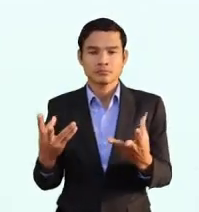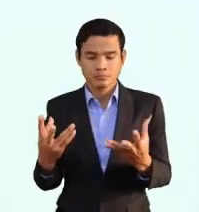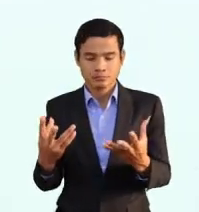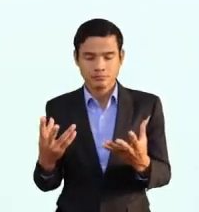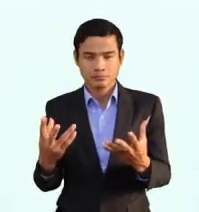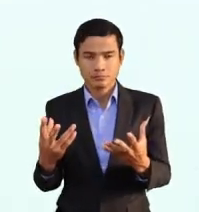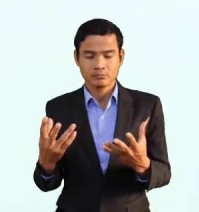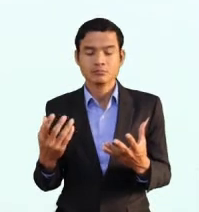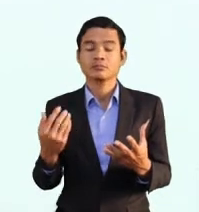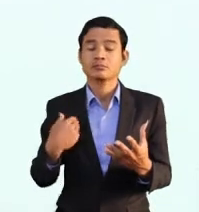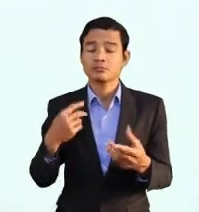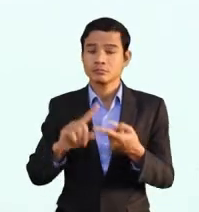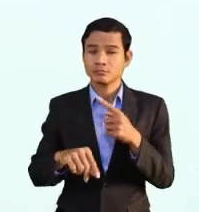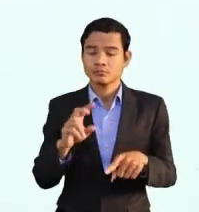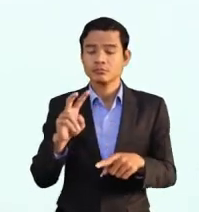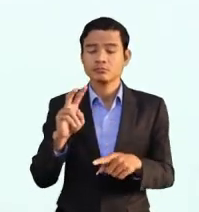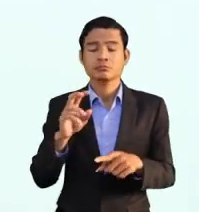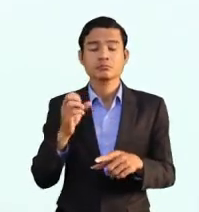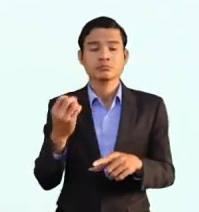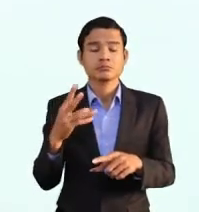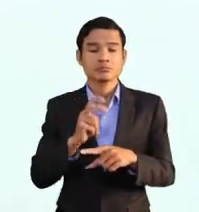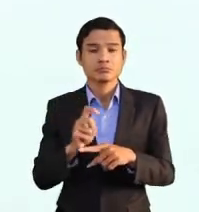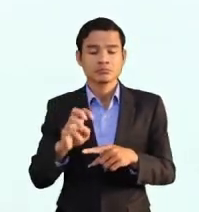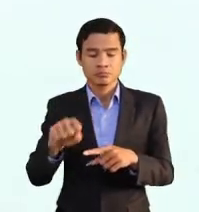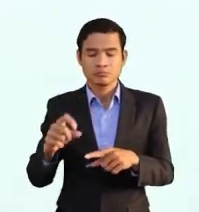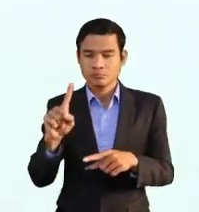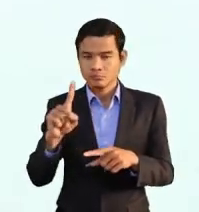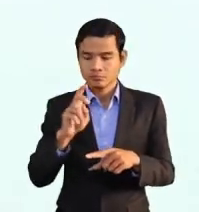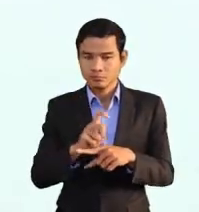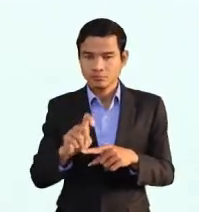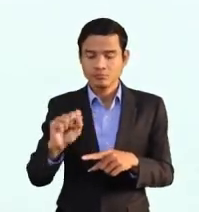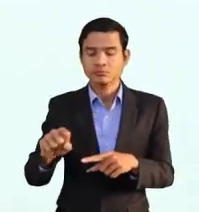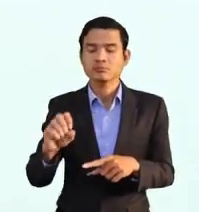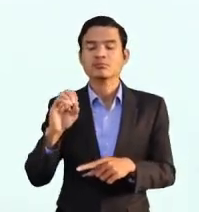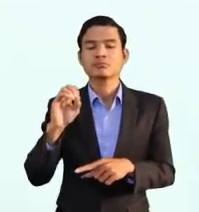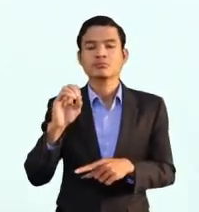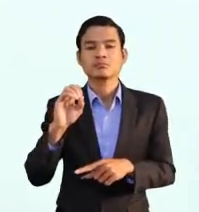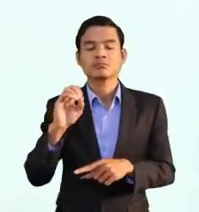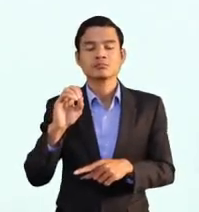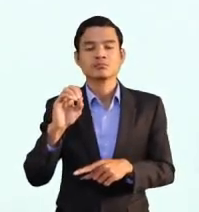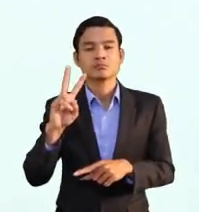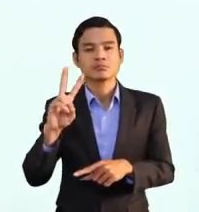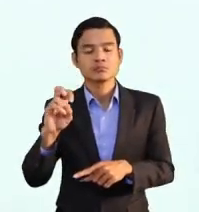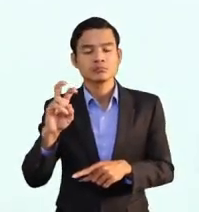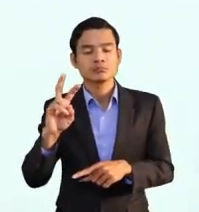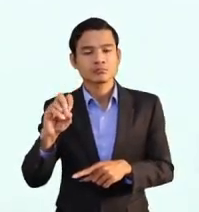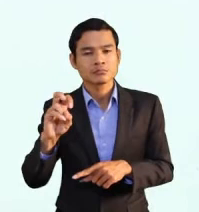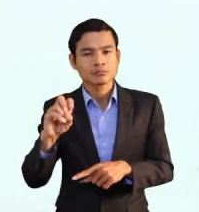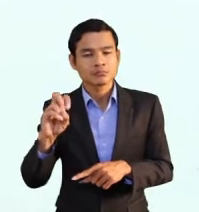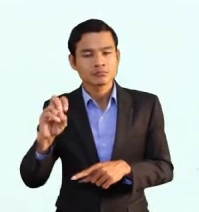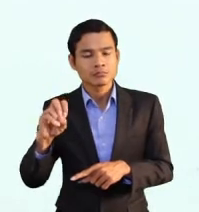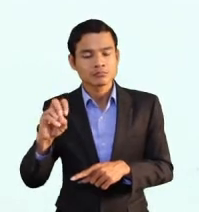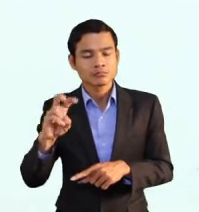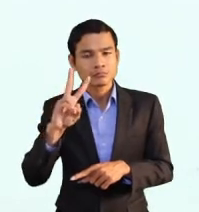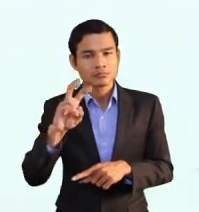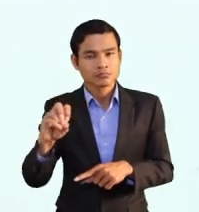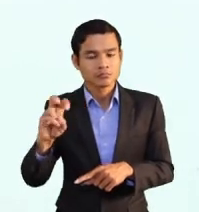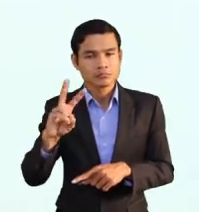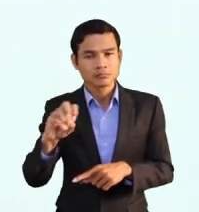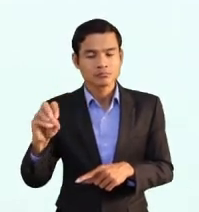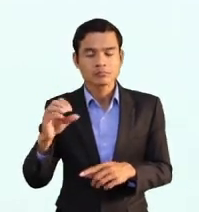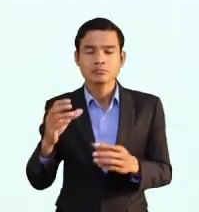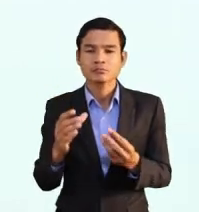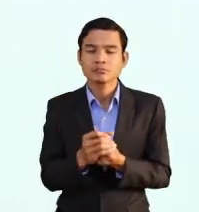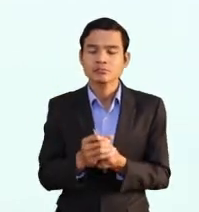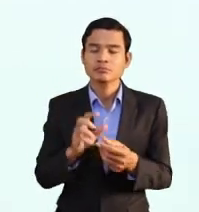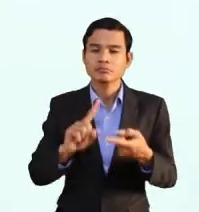là ô, cứ chia chầm nuôn đai miên lệch mùi khá tùng. Chà mà phây nè hả con. Chà, mà phây cứ chia chầm nuôn miên